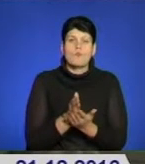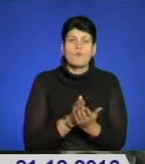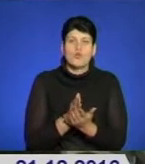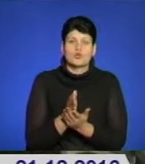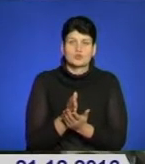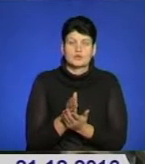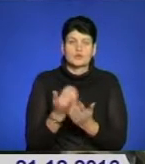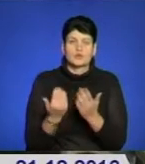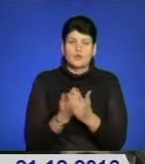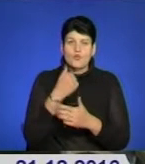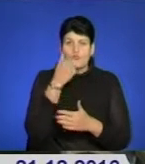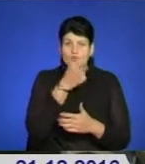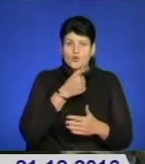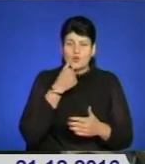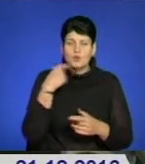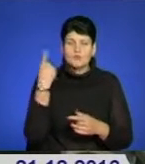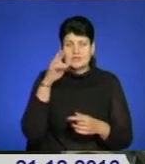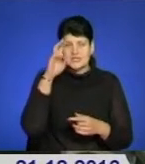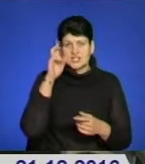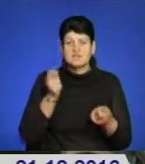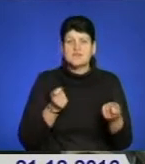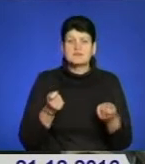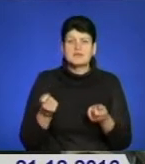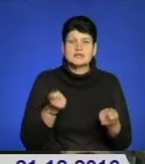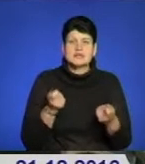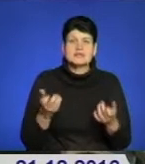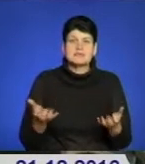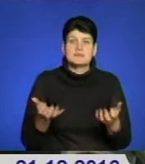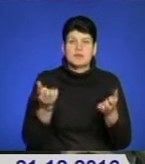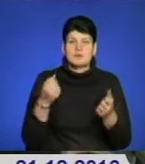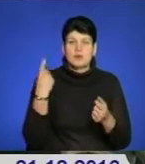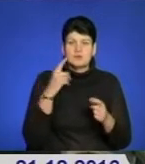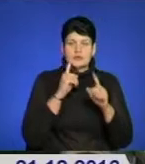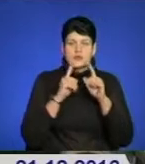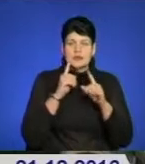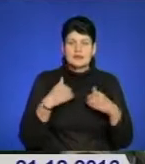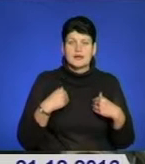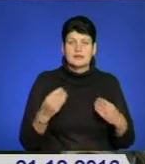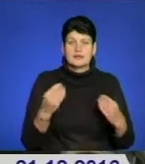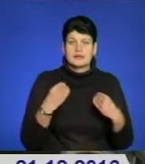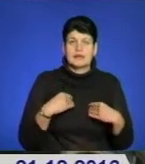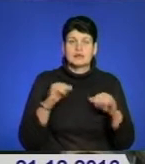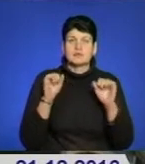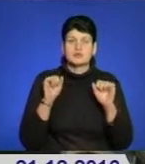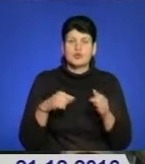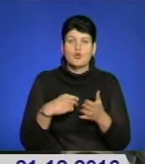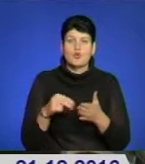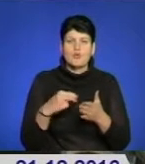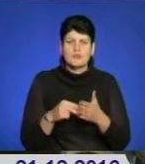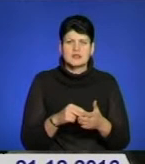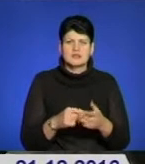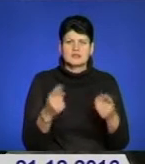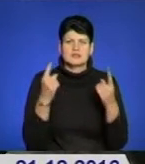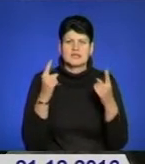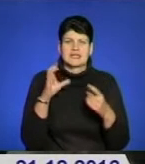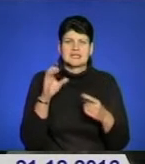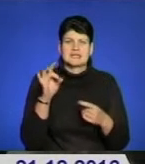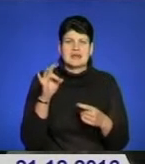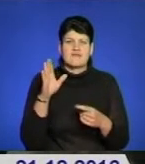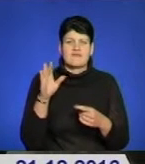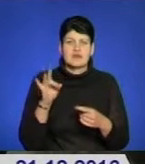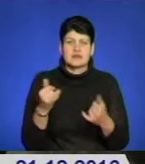В минулому році обласна державна адміністрація за підтримки обласної ради нам надала можливість закупити потужний сервер. На